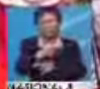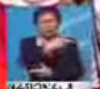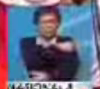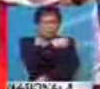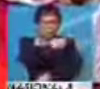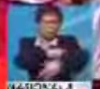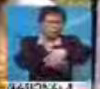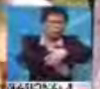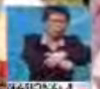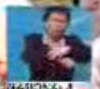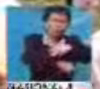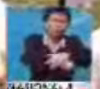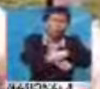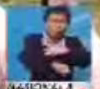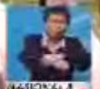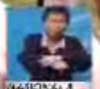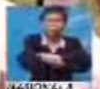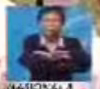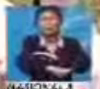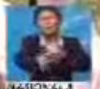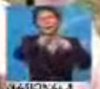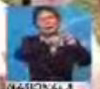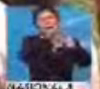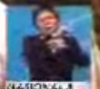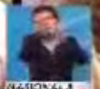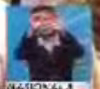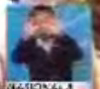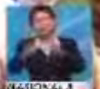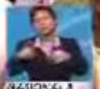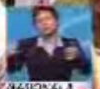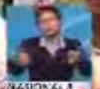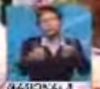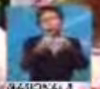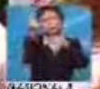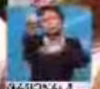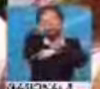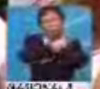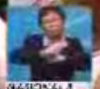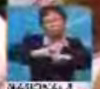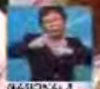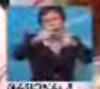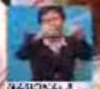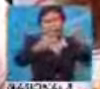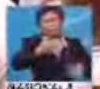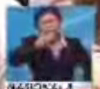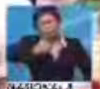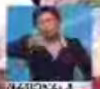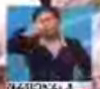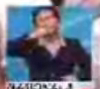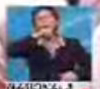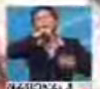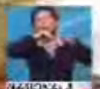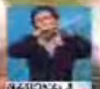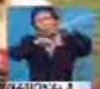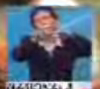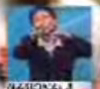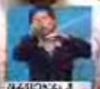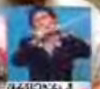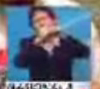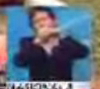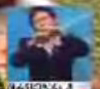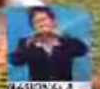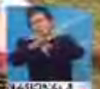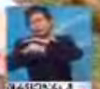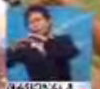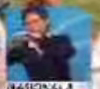sepak dianjurkan di sekitar daerah Klang dan Shah Alam. Kejohanan sehari itu turut menganugerahkan pemain terbaik peringkat umur bawah 12 dan